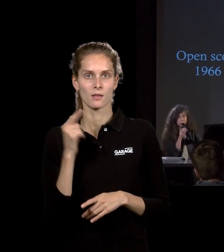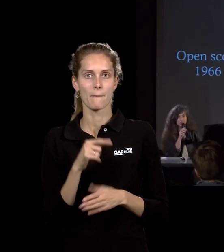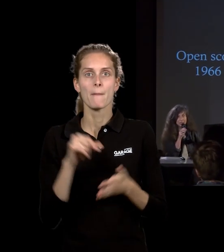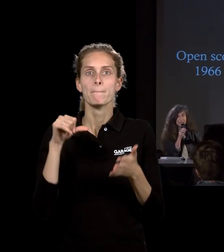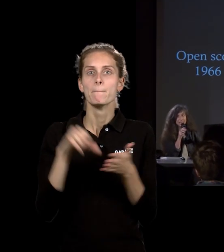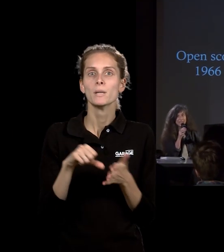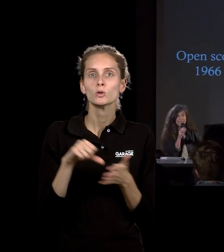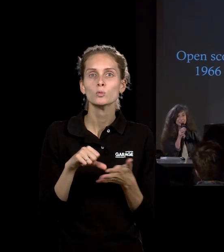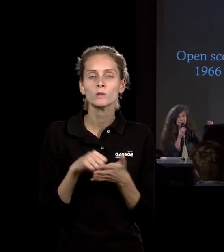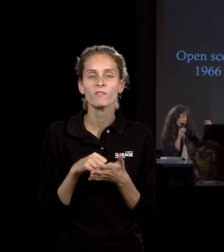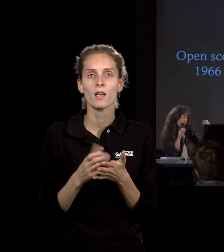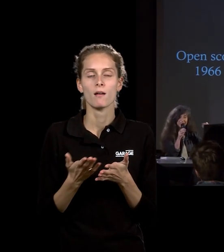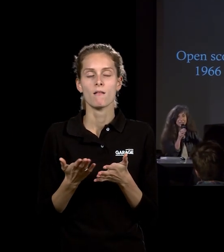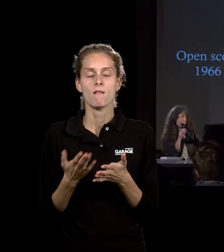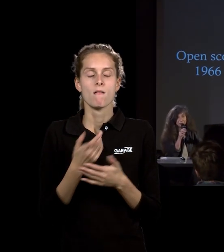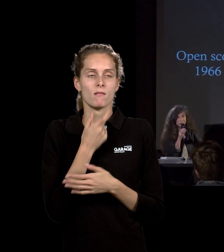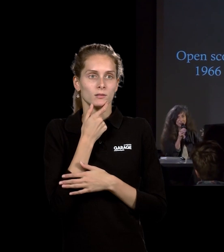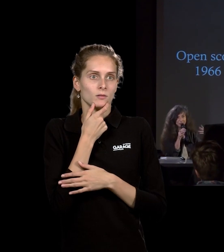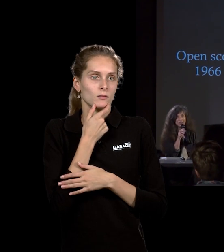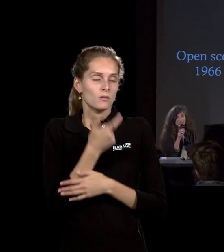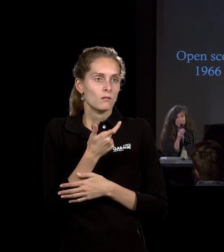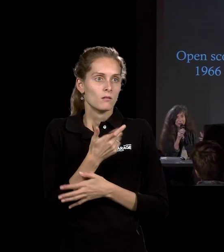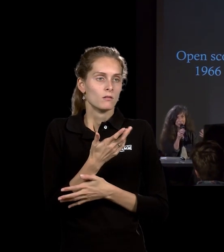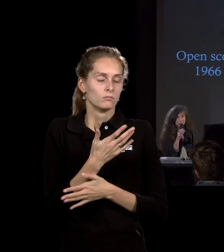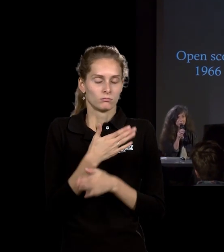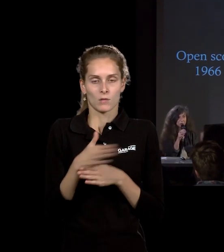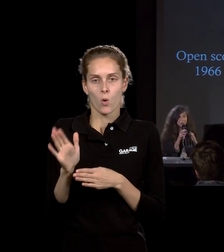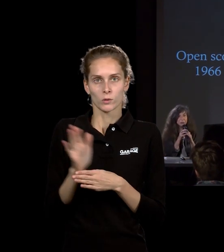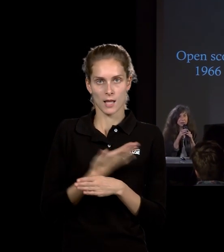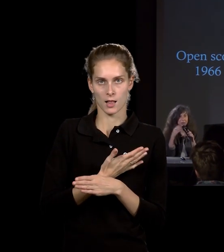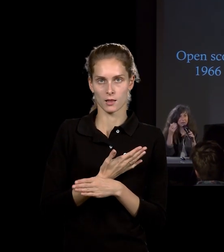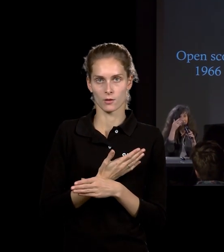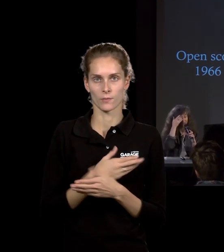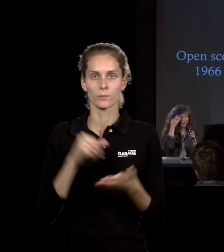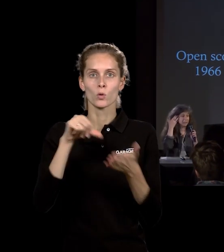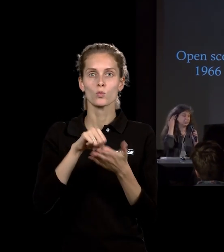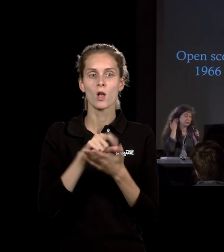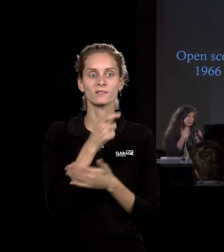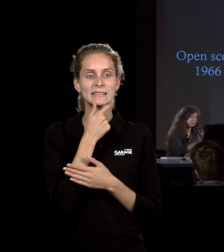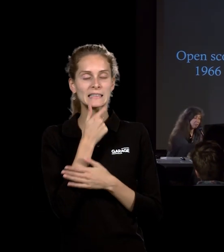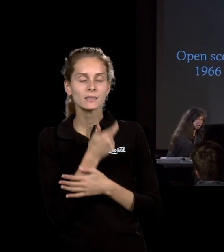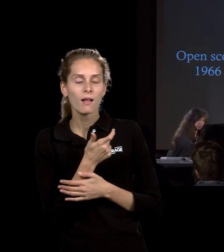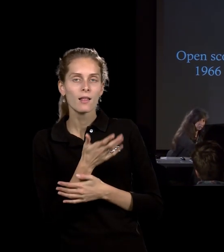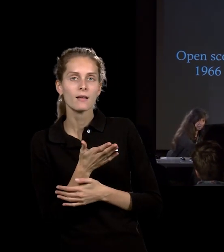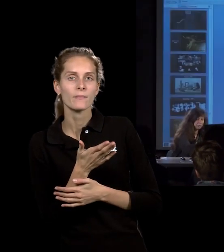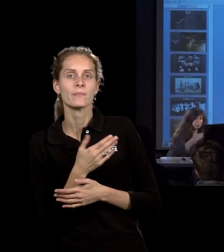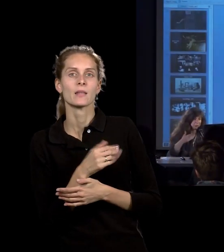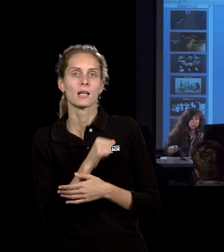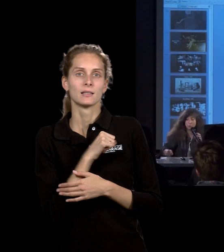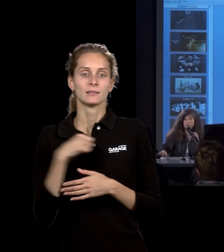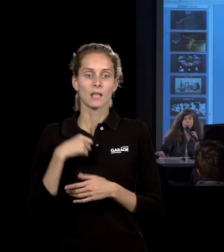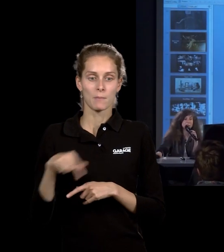при чем-то и зрелище чего-то разведены, в котором как бы участвуют и зрители, и